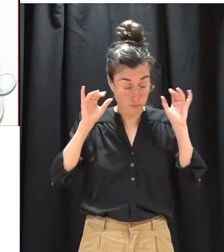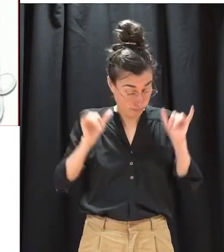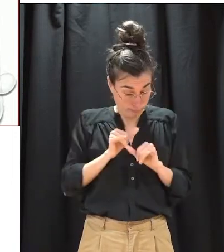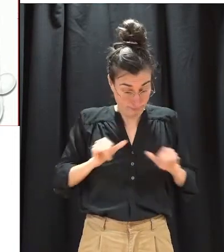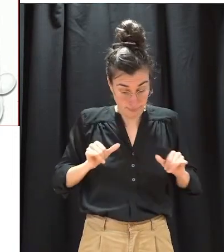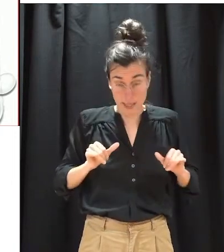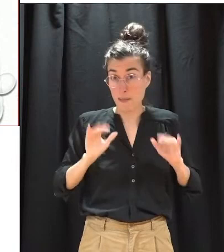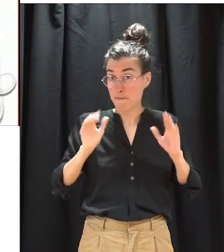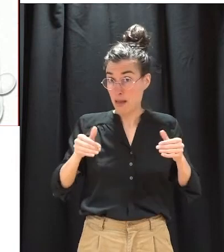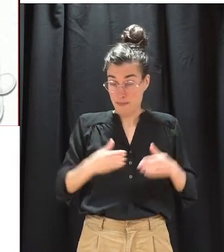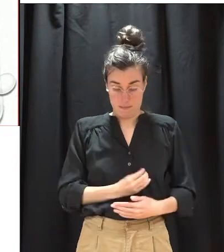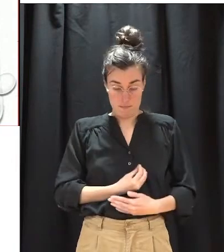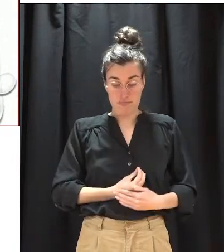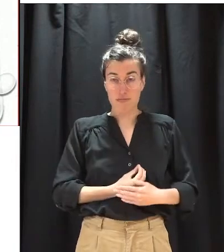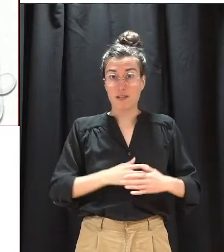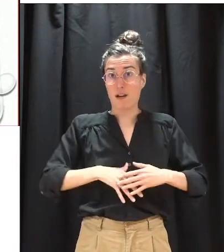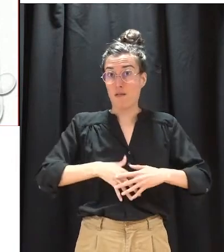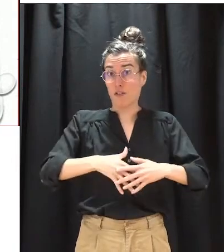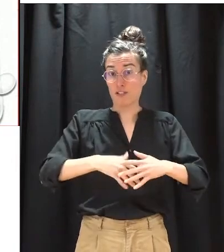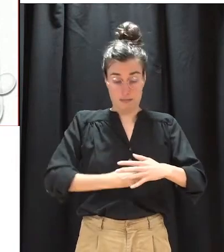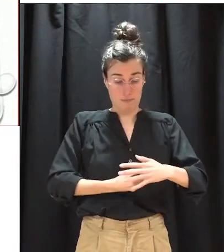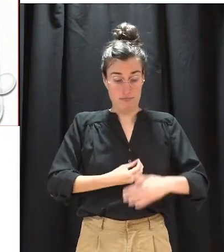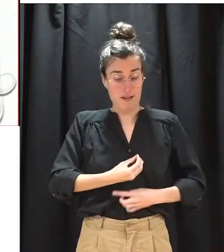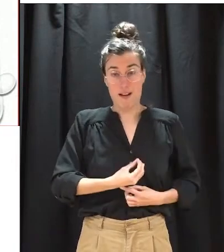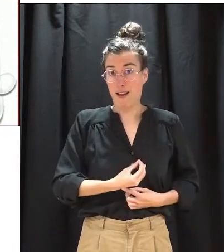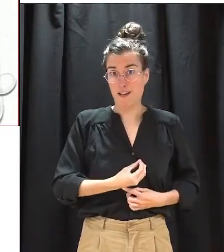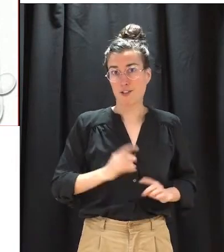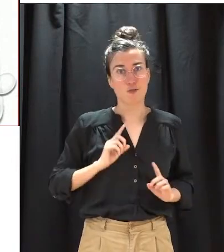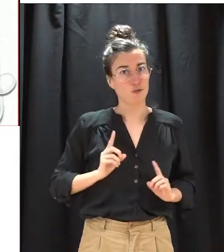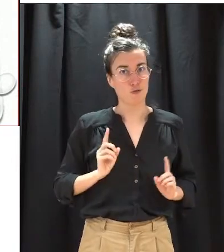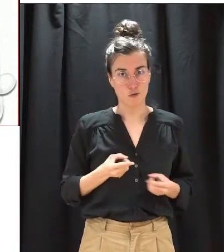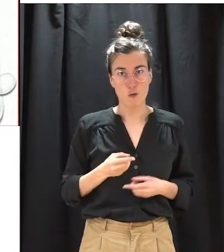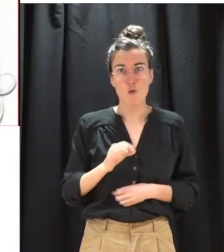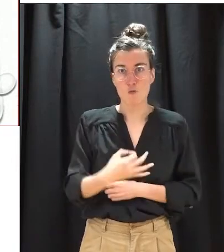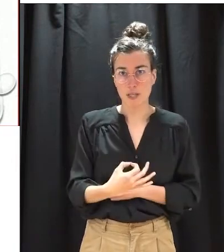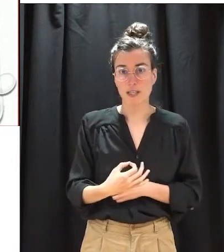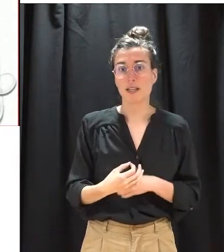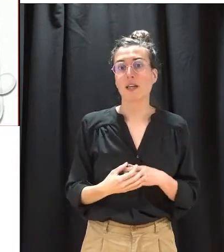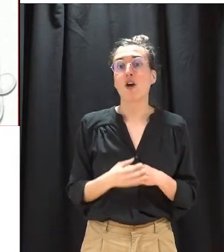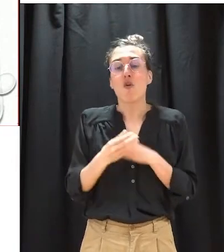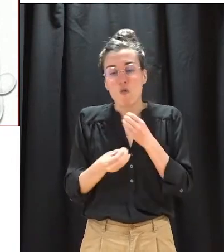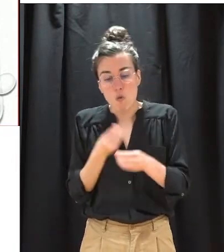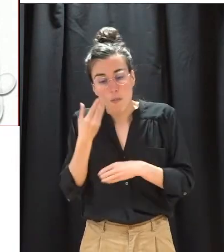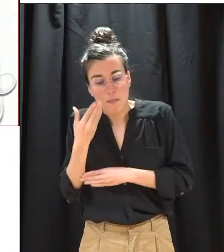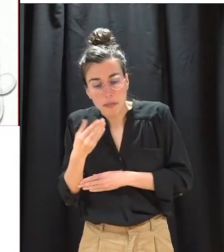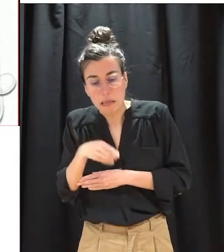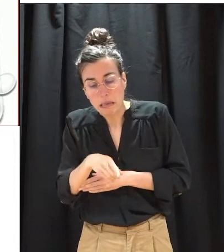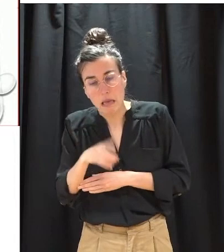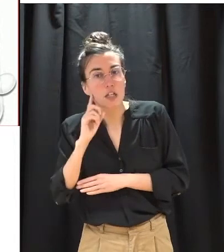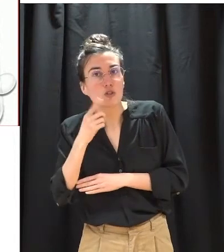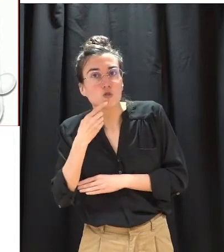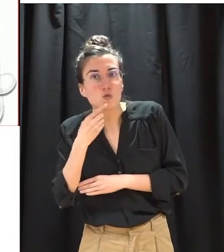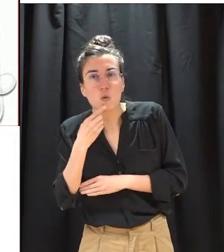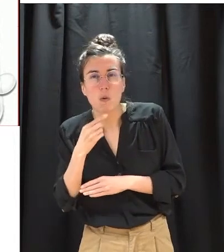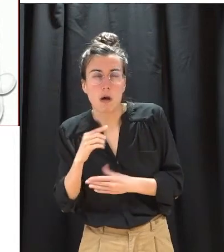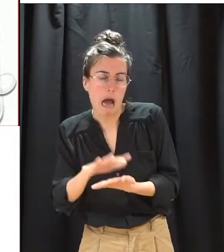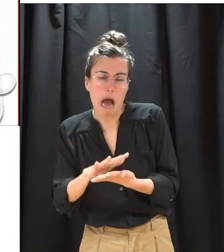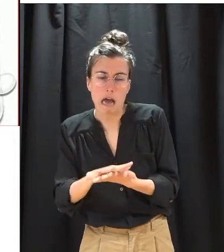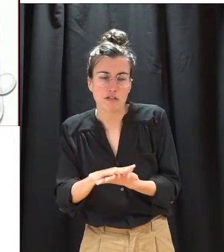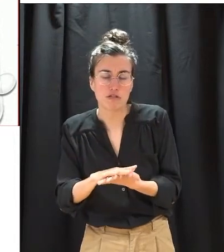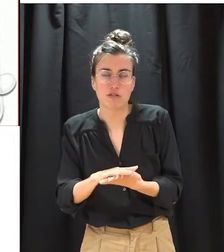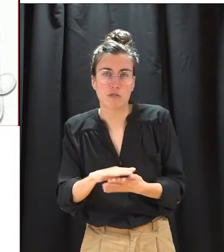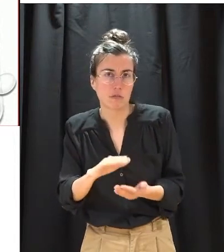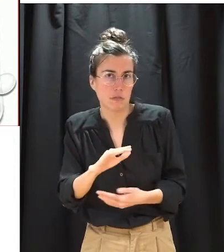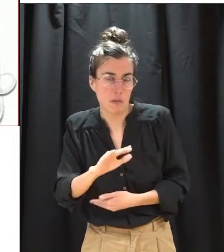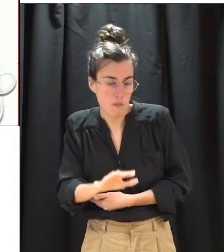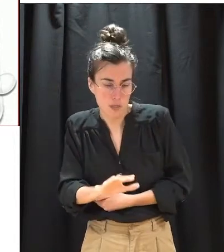ça avant que le langage oral se développe, donc c'est-à-dire lorsqu'une surdité parvient vraiment très tôt. Et dans le but de